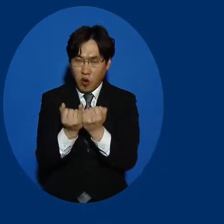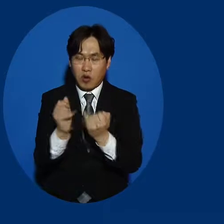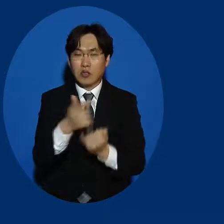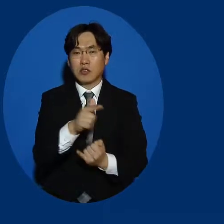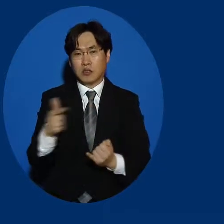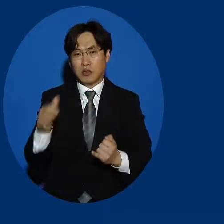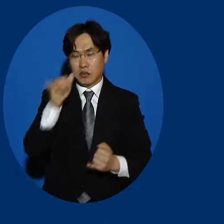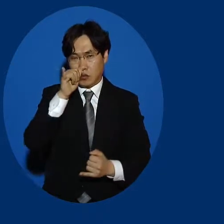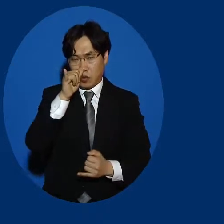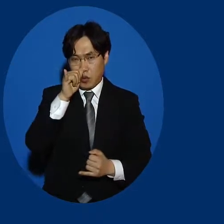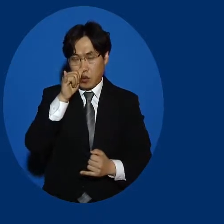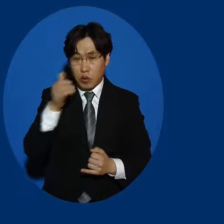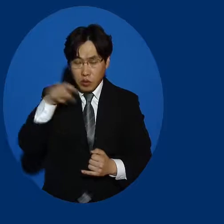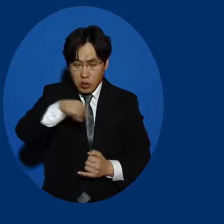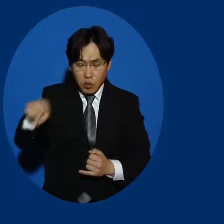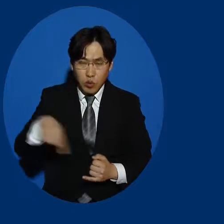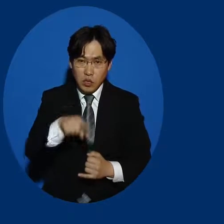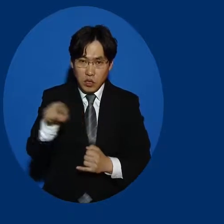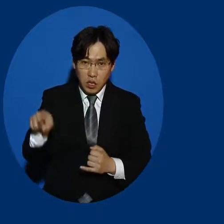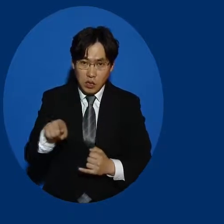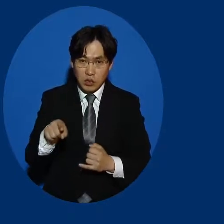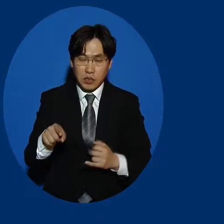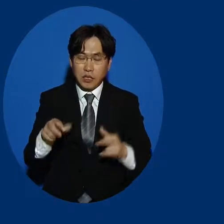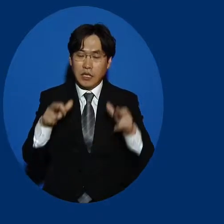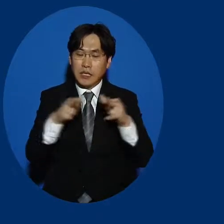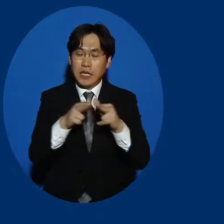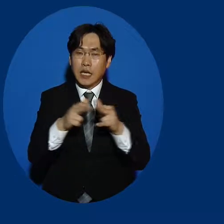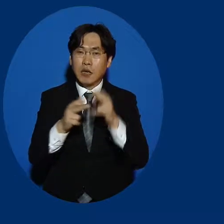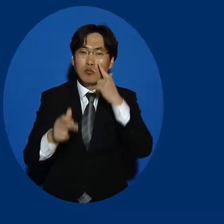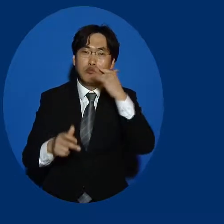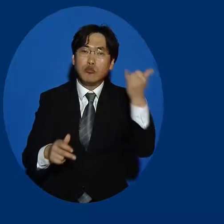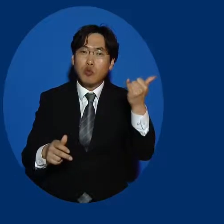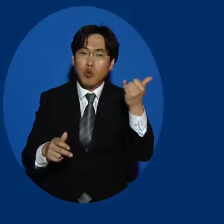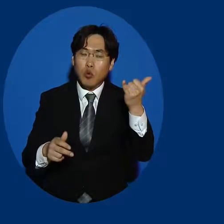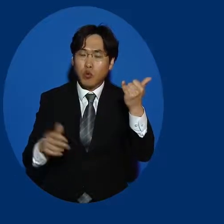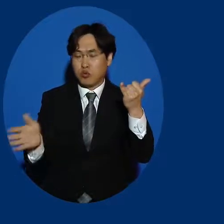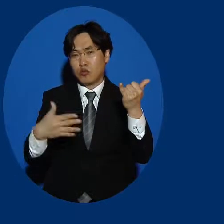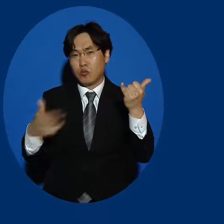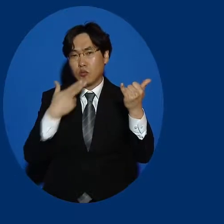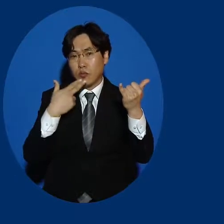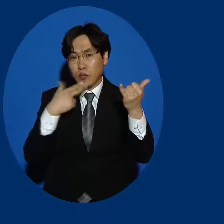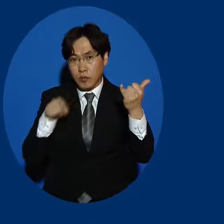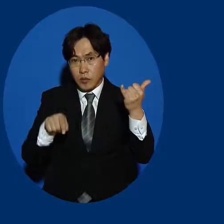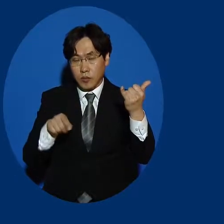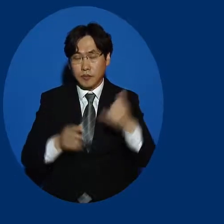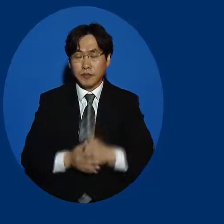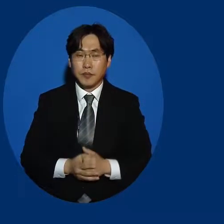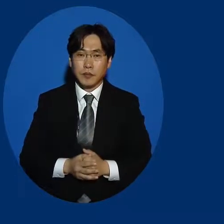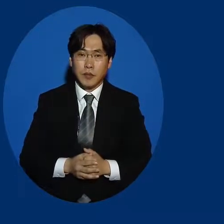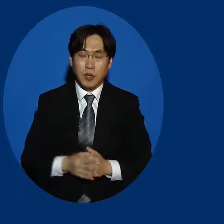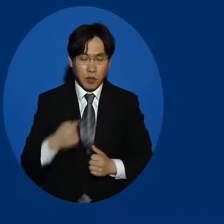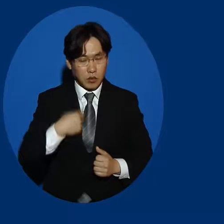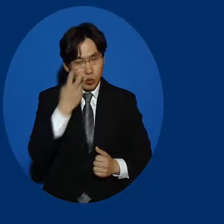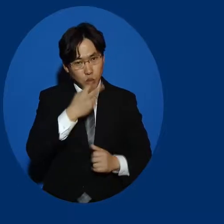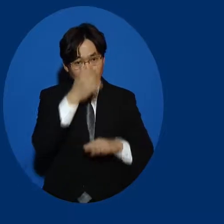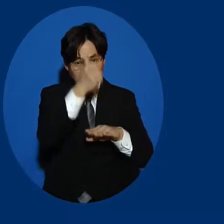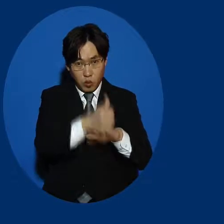어디에도 장애인 부모나 가족 등은 포함되어 있지 않습니다. 그런데 제가 조사한 바에